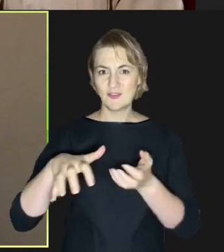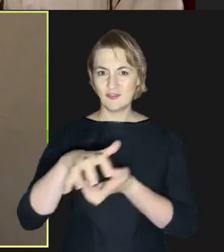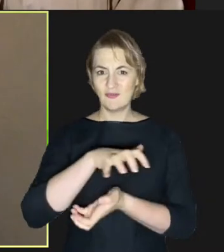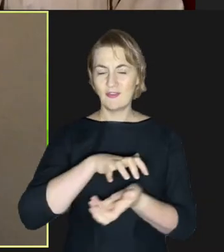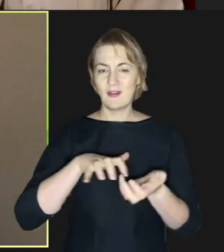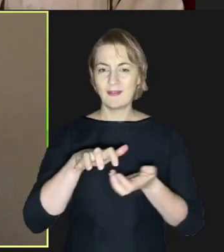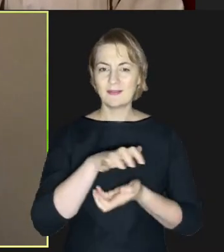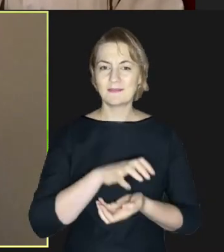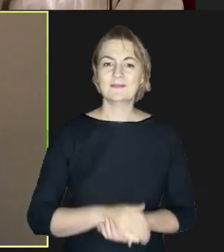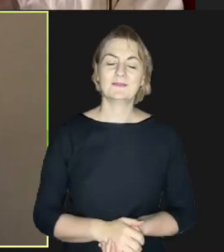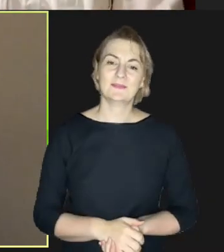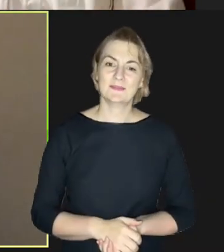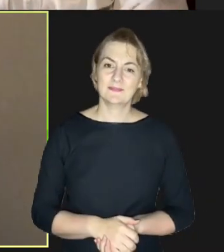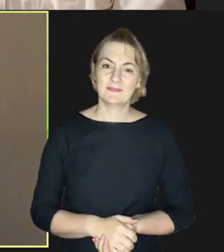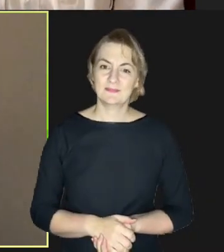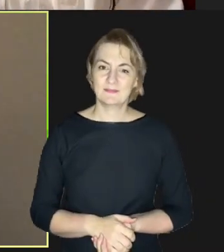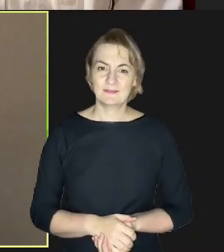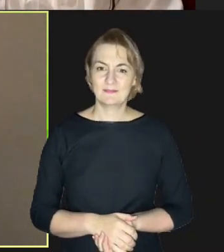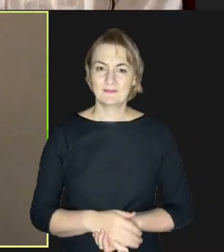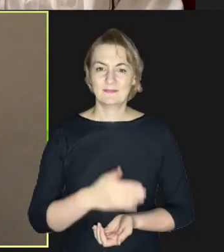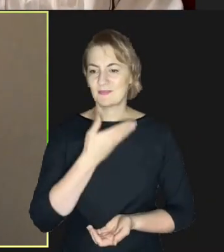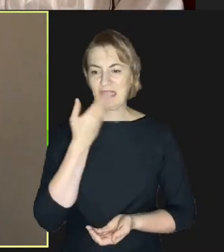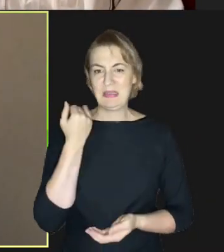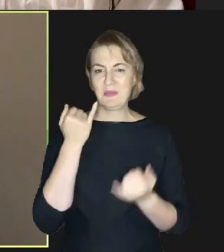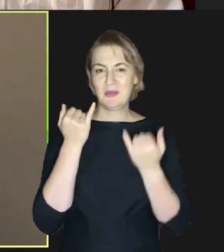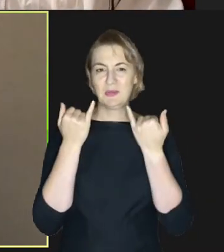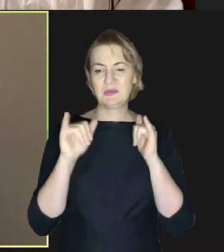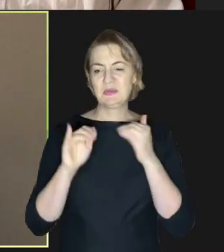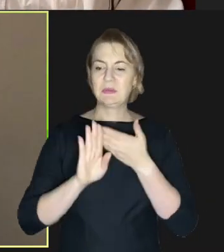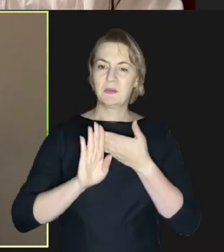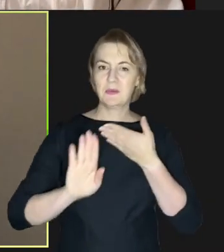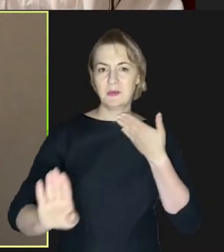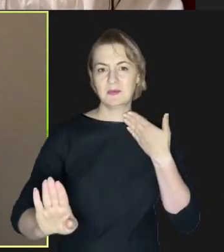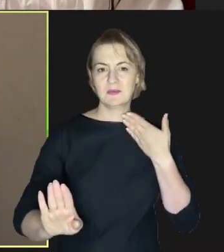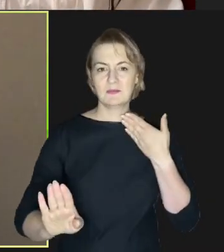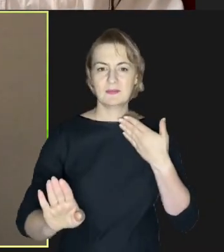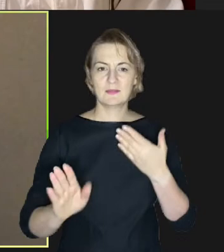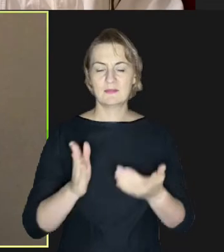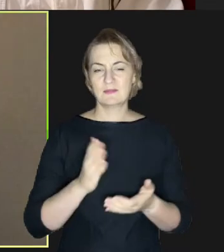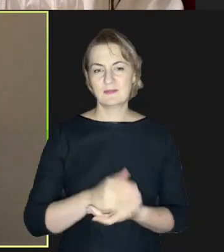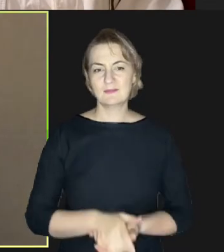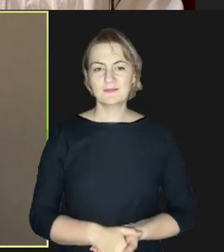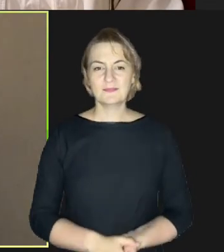nie ma żadnego tutaj oddzielenia między jednym a drugim.